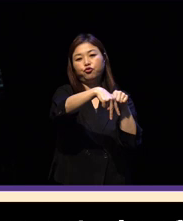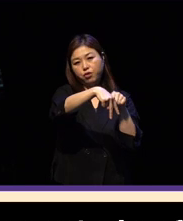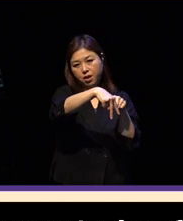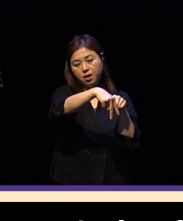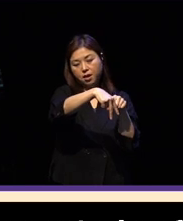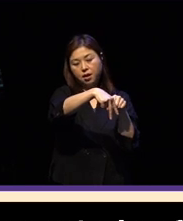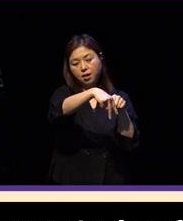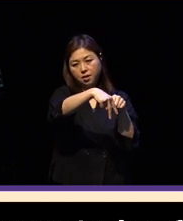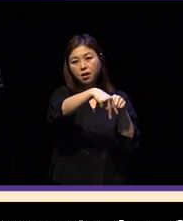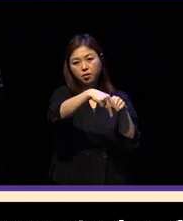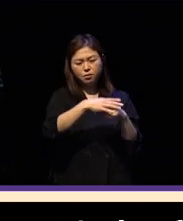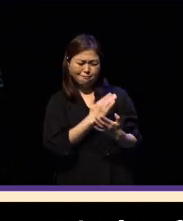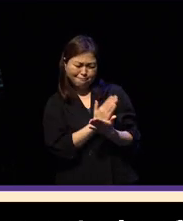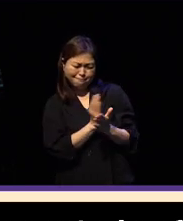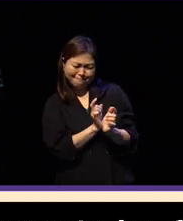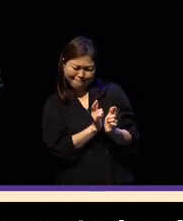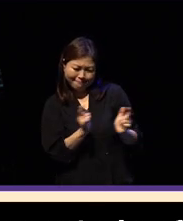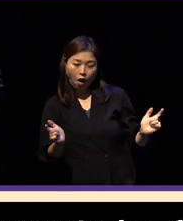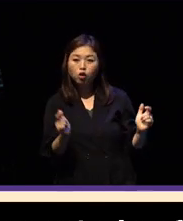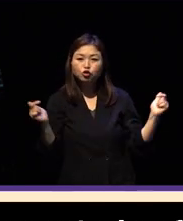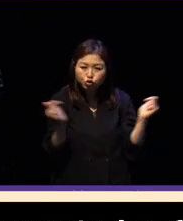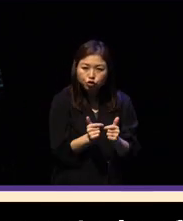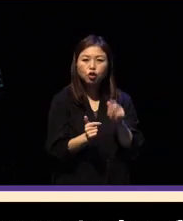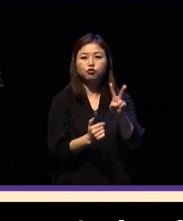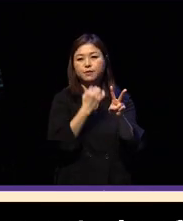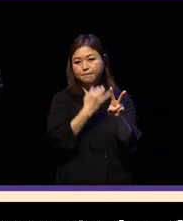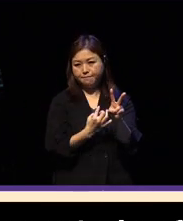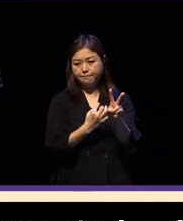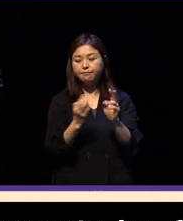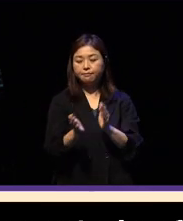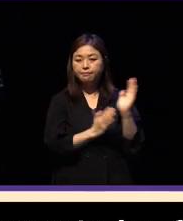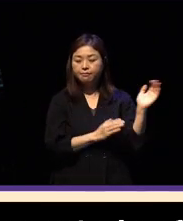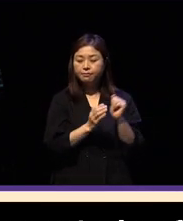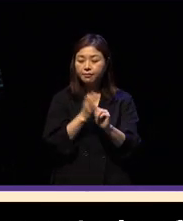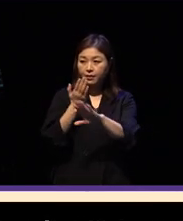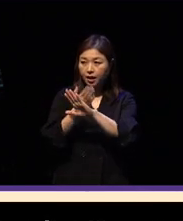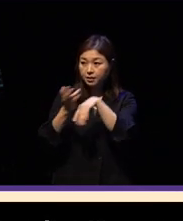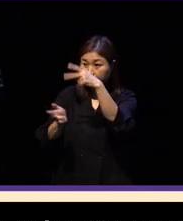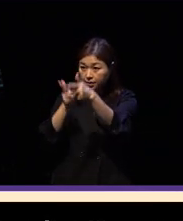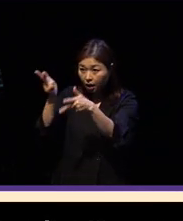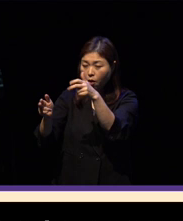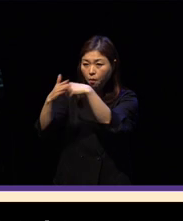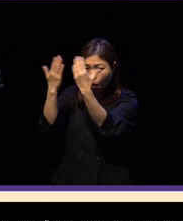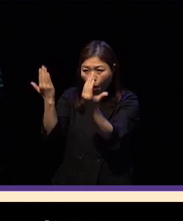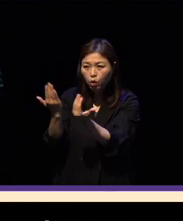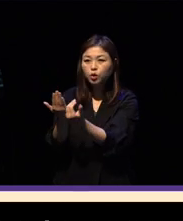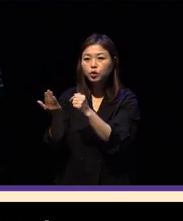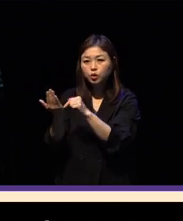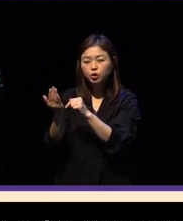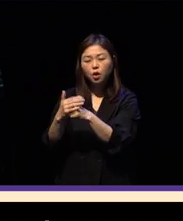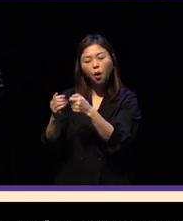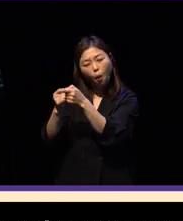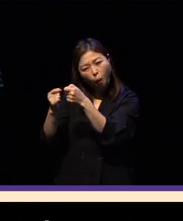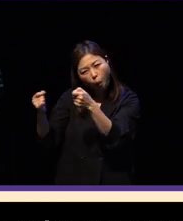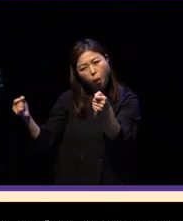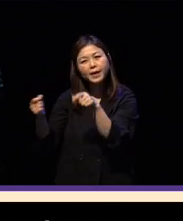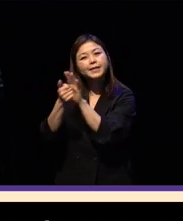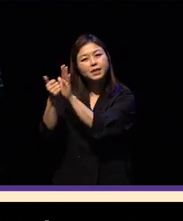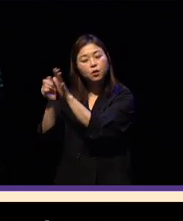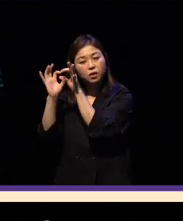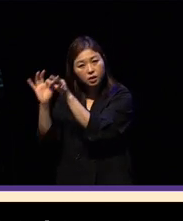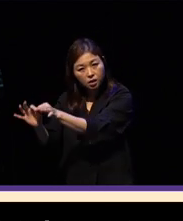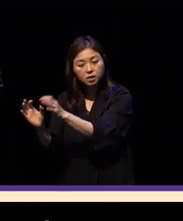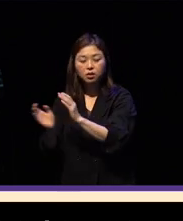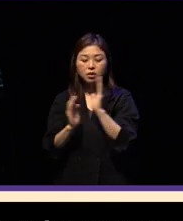대폭 단순화되었습니다. 기존의 다른 사업들은 다 단연간 지원이었고요. 공연예술 중장기